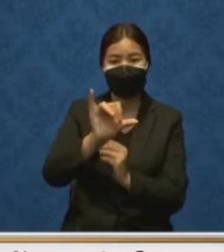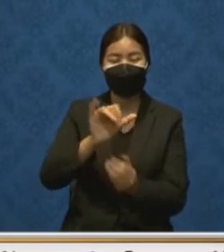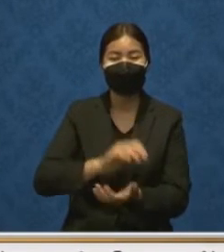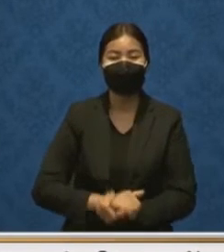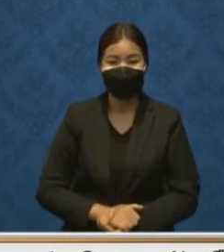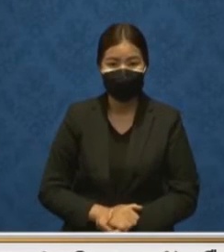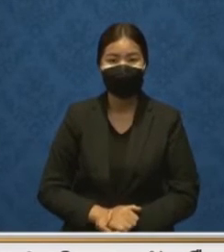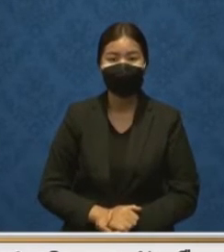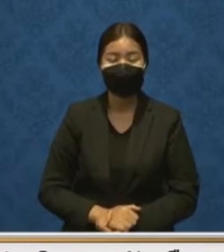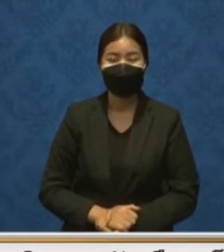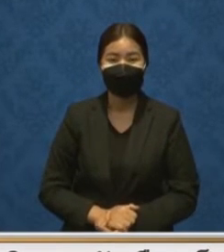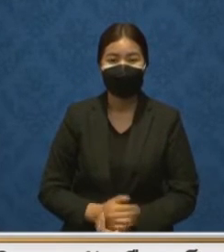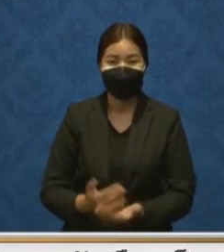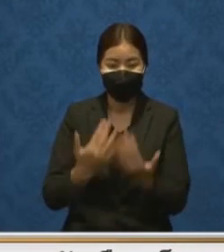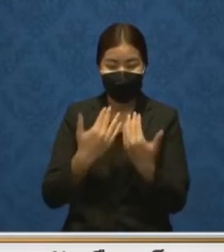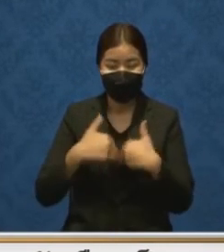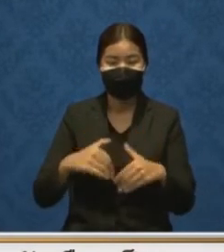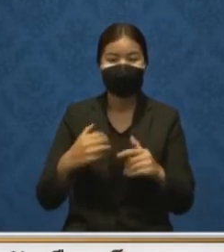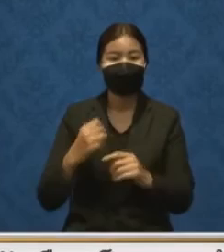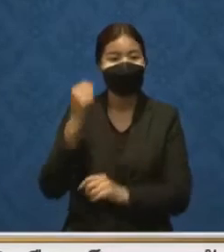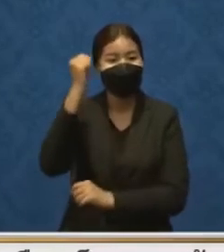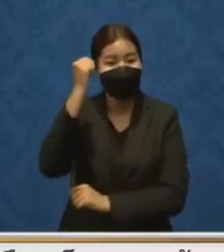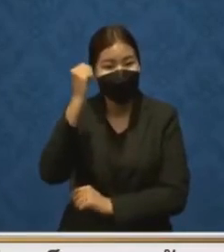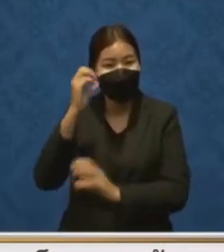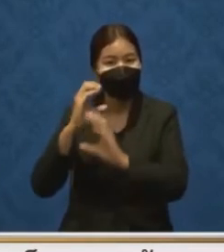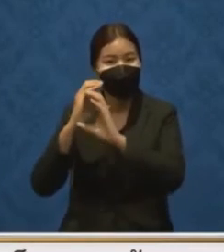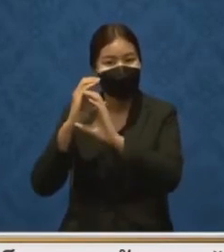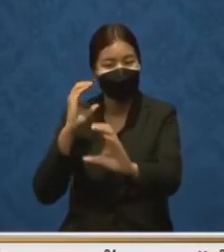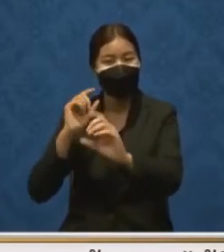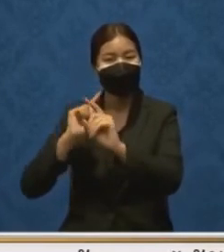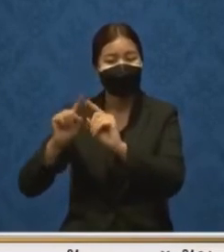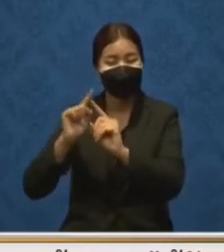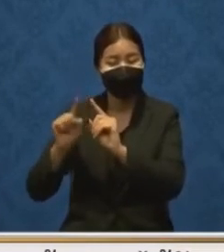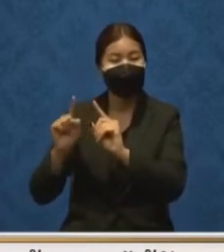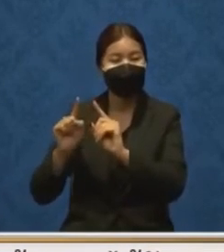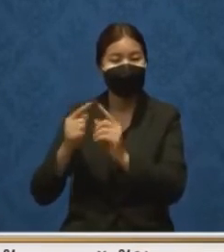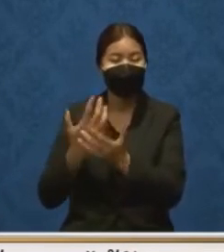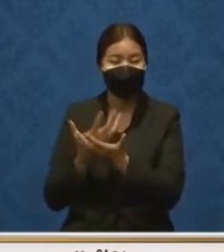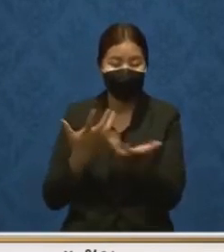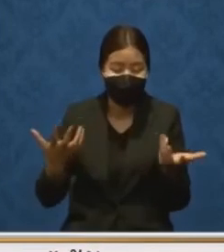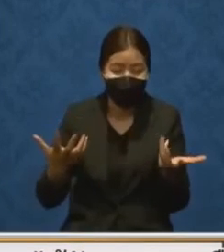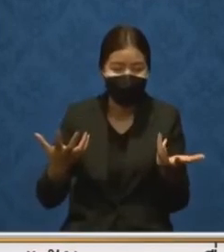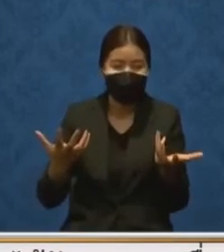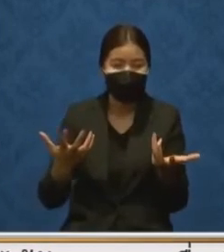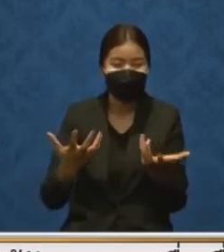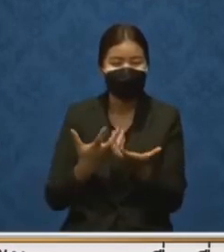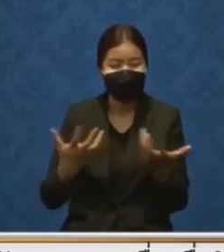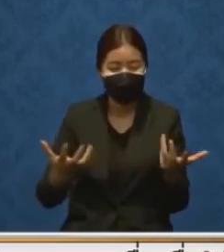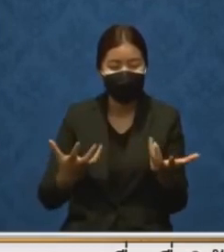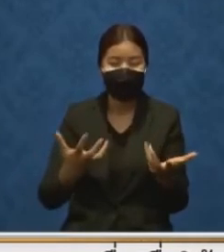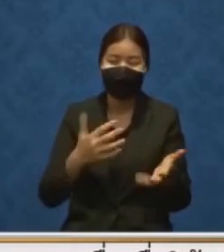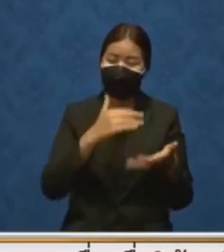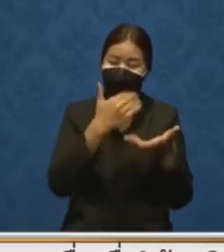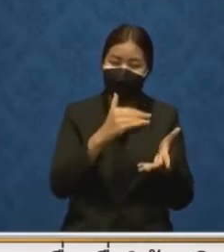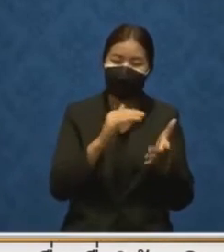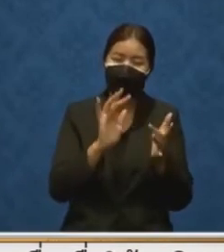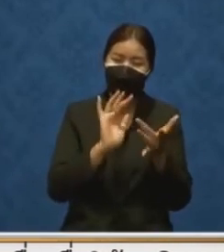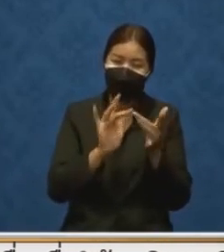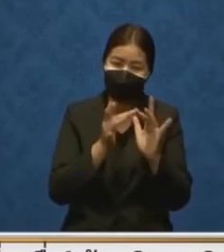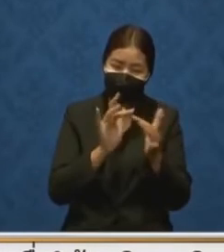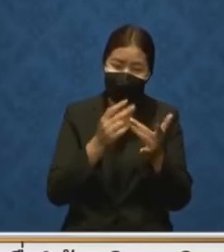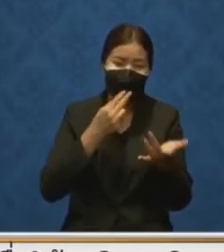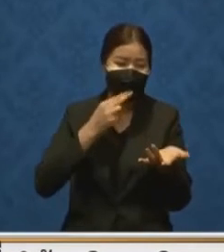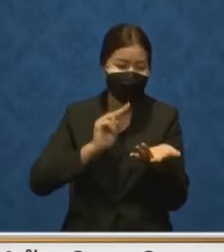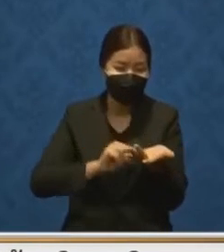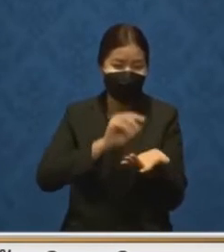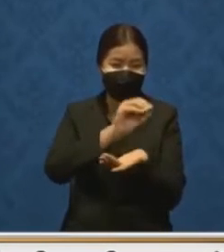นอกจากนั้นค่าขนส่งแพลตฟอร์มต่าง ที่เราสั่งซือในระบบ Deliveryอันนั้นค่าขนส่งก็